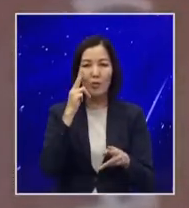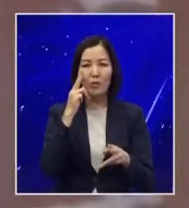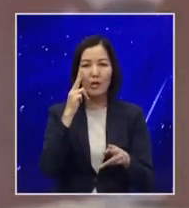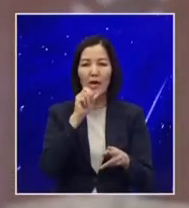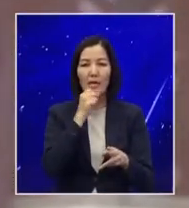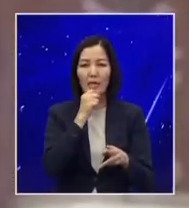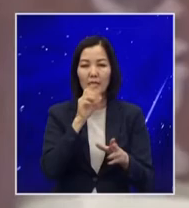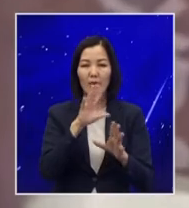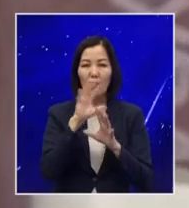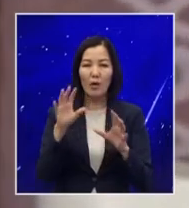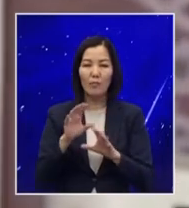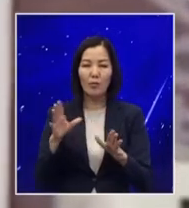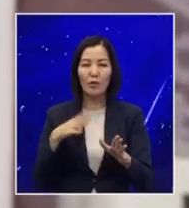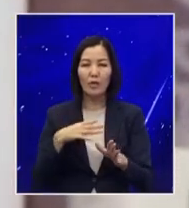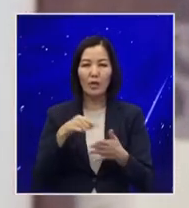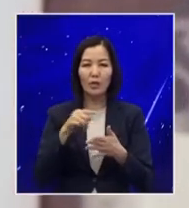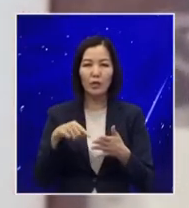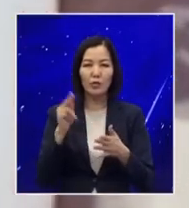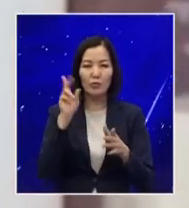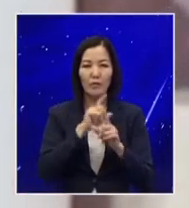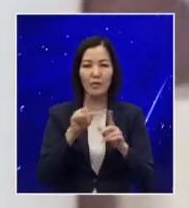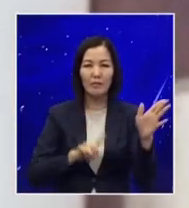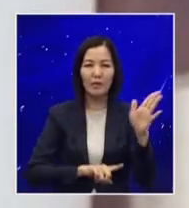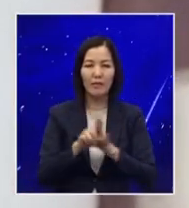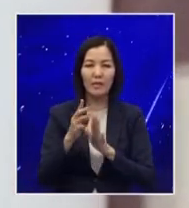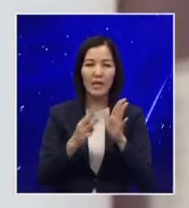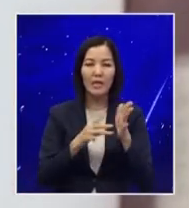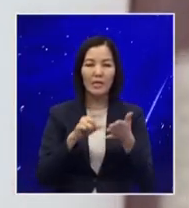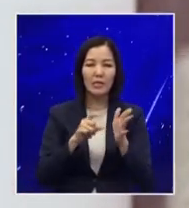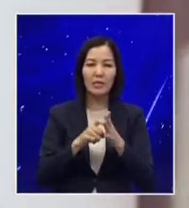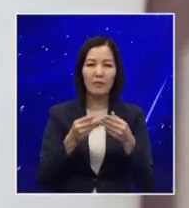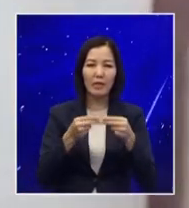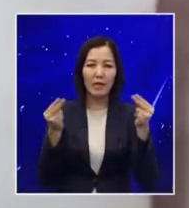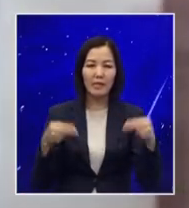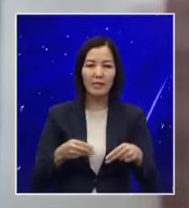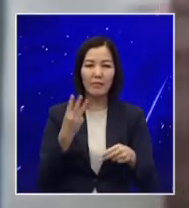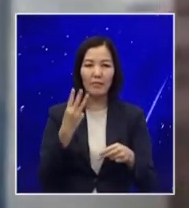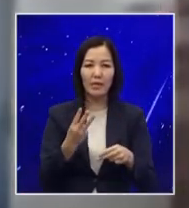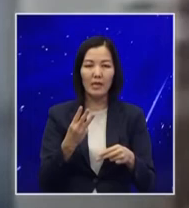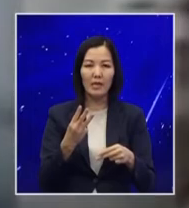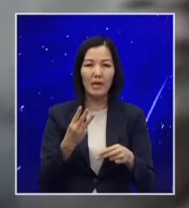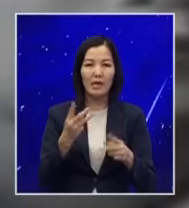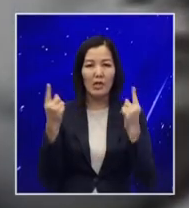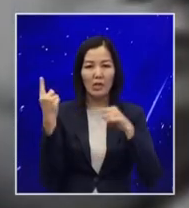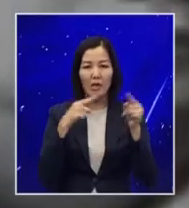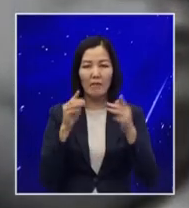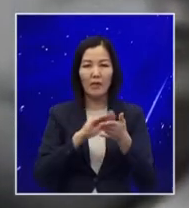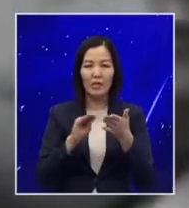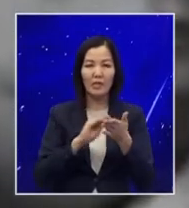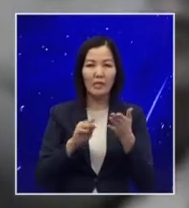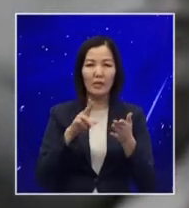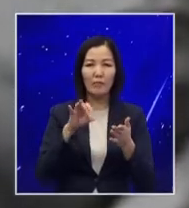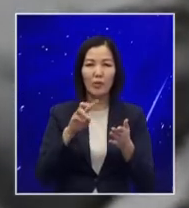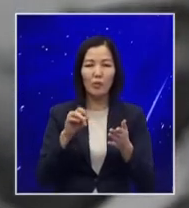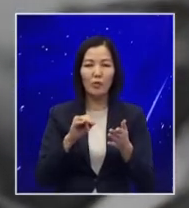Оның жазушылық қабілеті мектеп қабырғасынан ақ байқалыпты. 8-ші сыныбында газет бетіне 2 фельетоны шығып үлгереді. Прозаға бейін бозбаланың